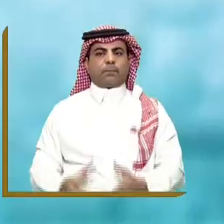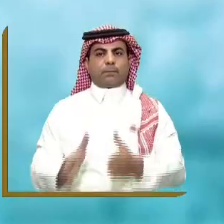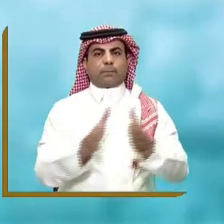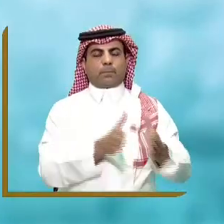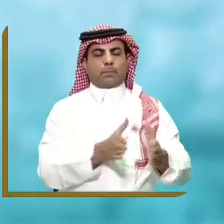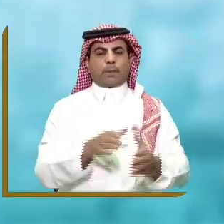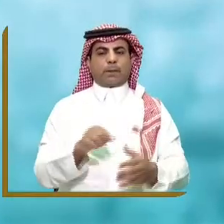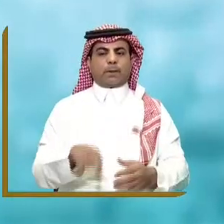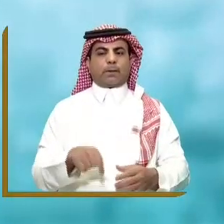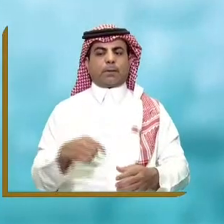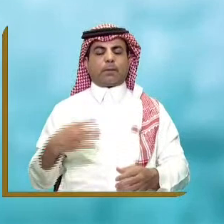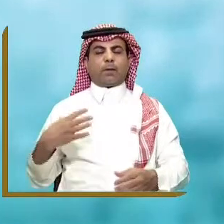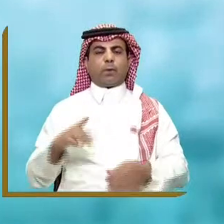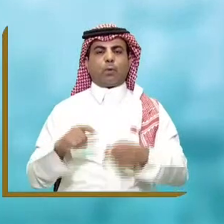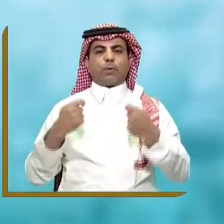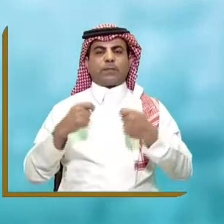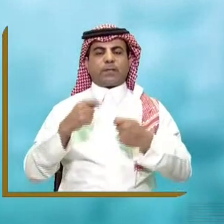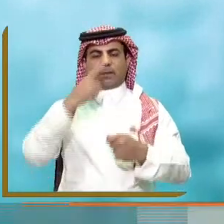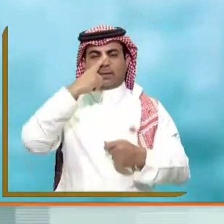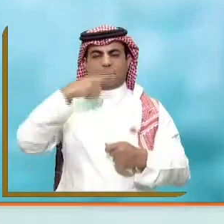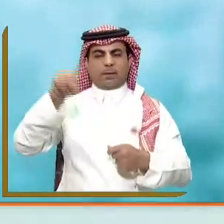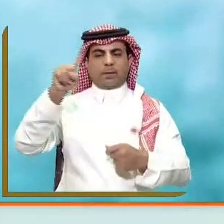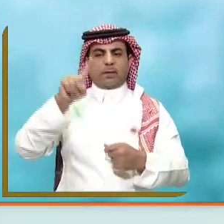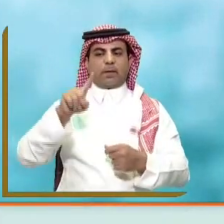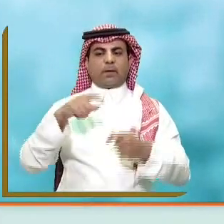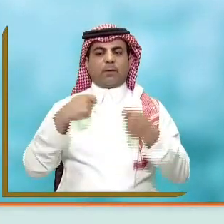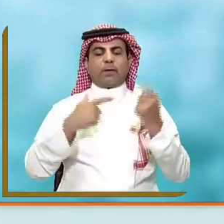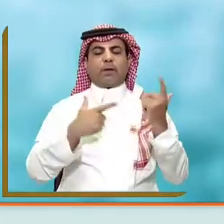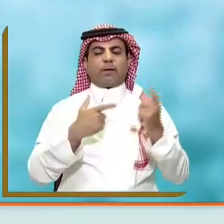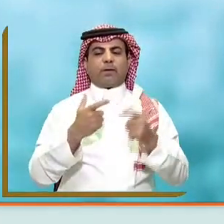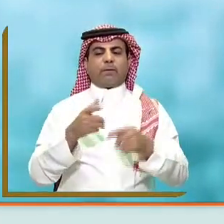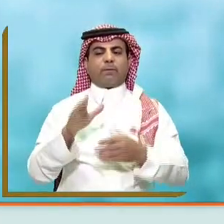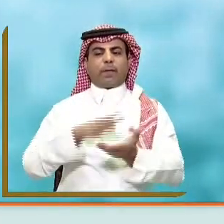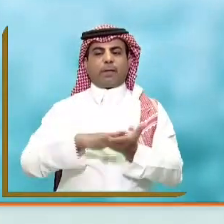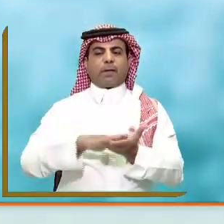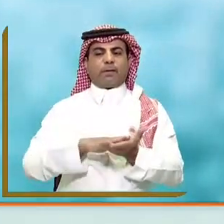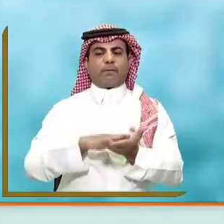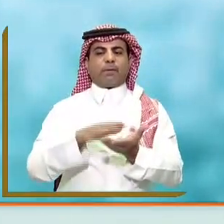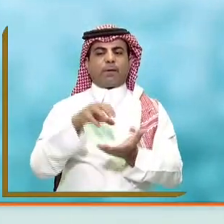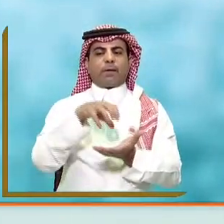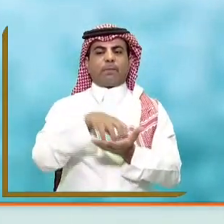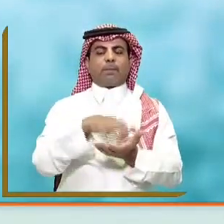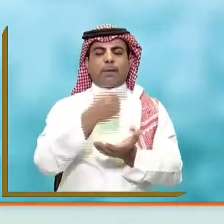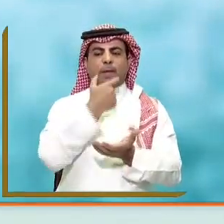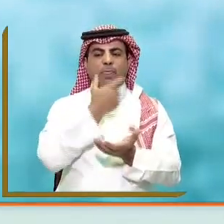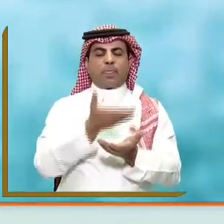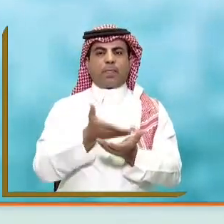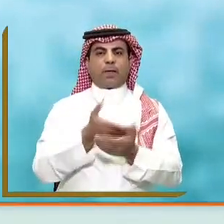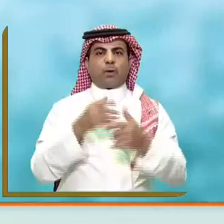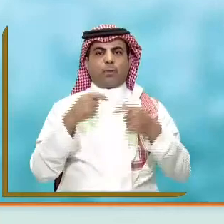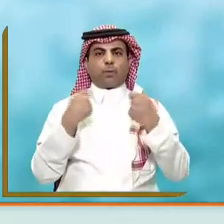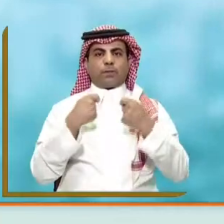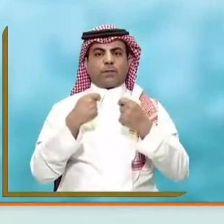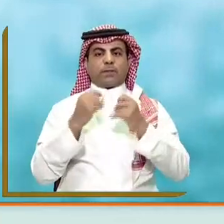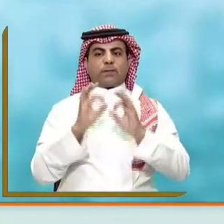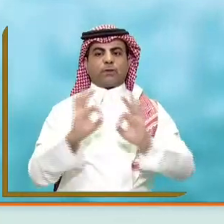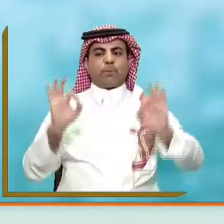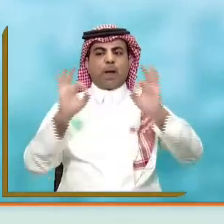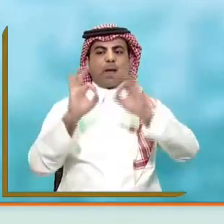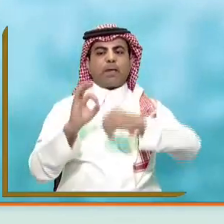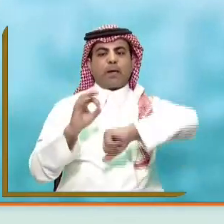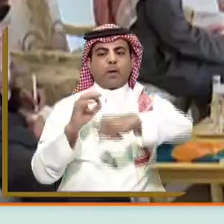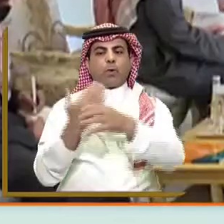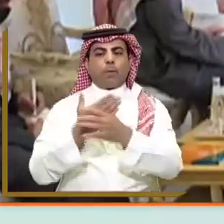هذا واستقبل دولة رئيس الوزراء وزير الدفاع في مملكة تايلاند في مقر إقامته في قصر الملك سعود في الرياض اليوم وزير